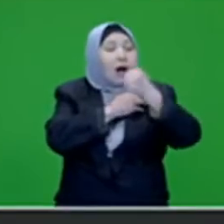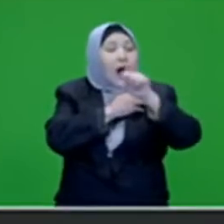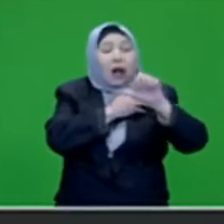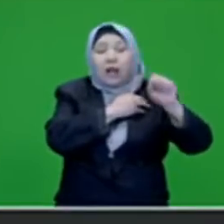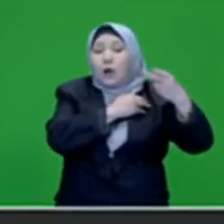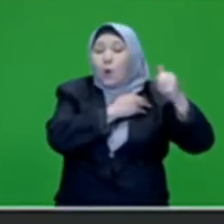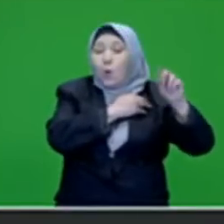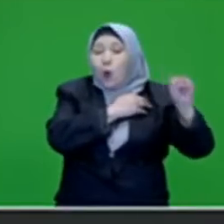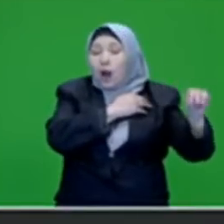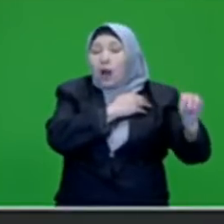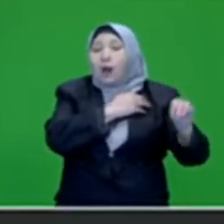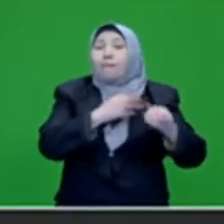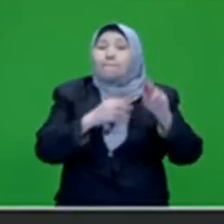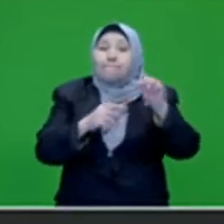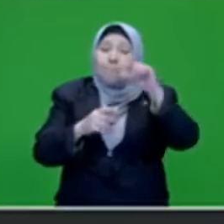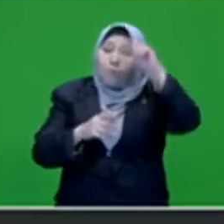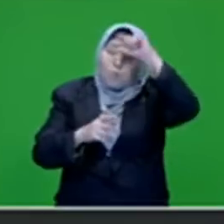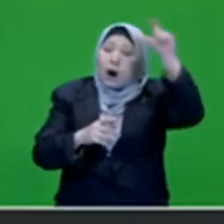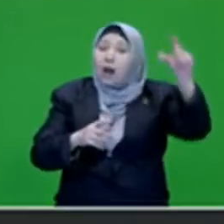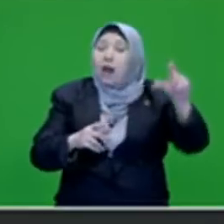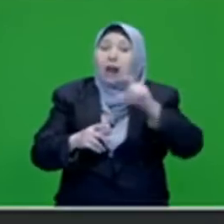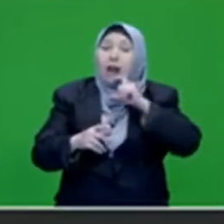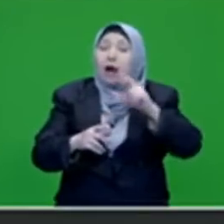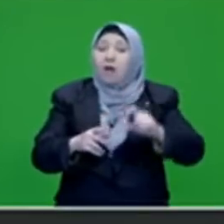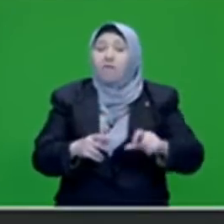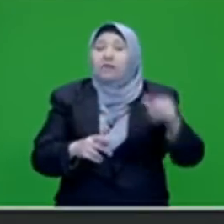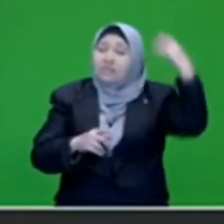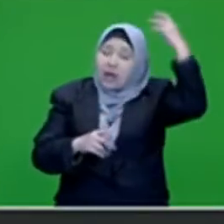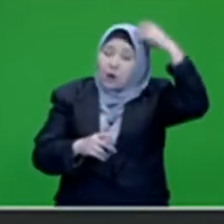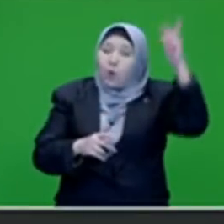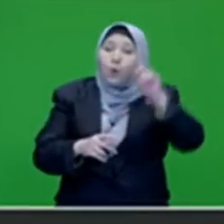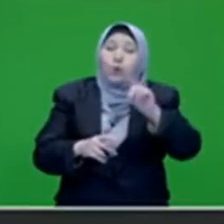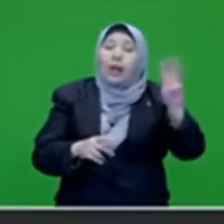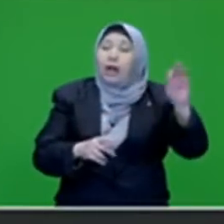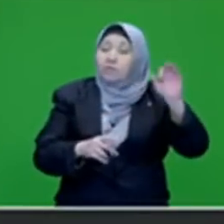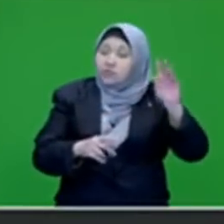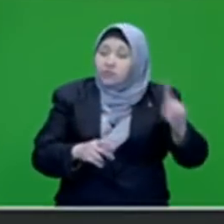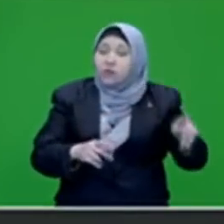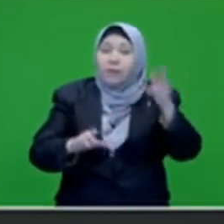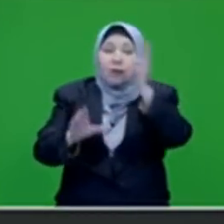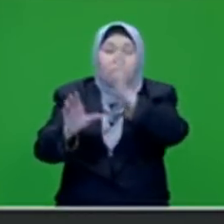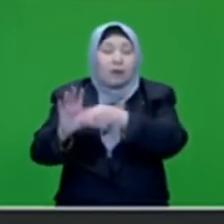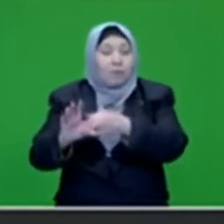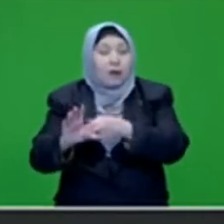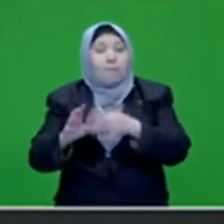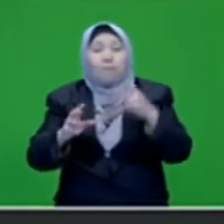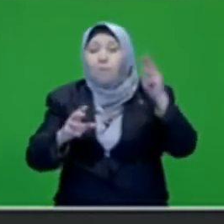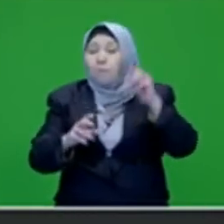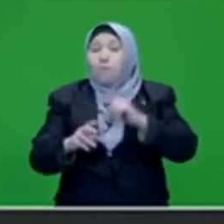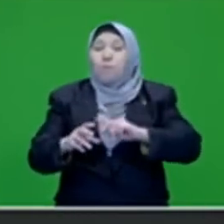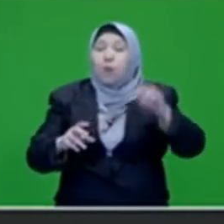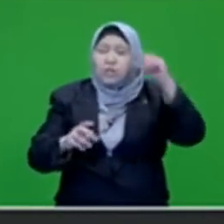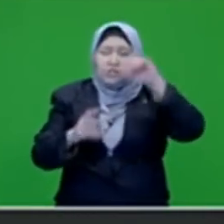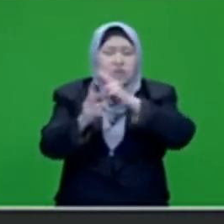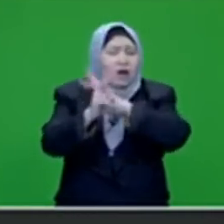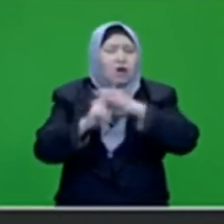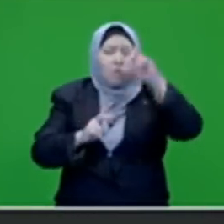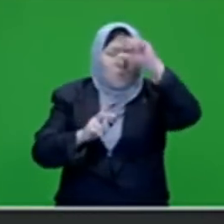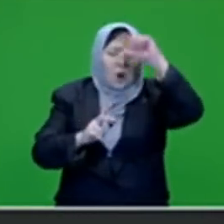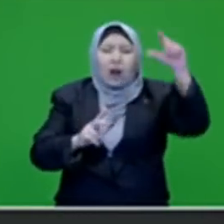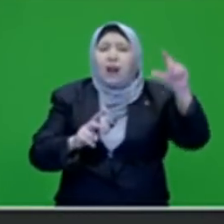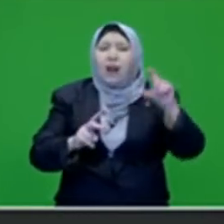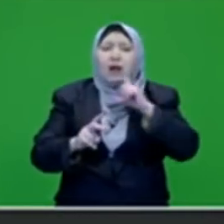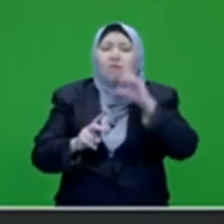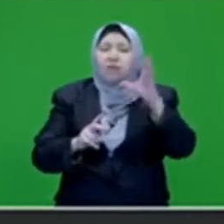wilayah persekutuan dan ada NGO, Indian Rivet Muslim Association. Kita jaga mu'alaf dan dengan